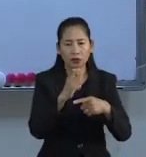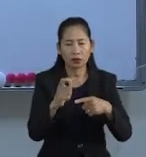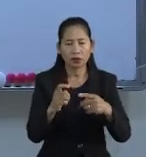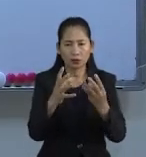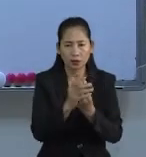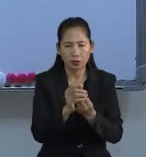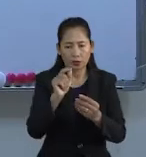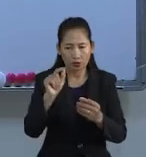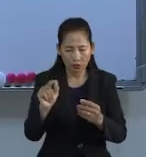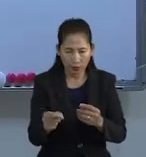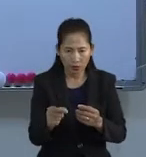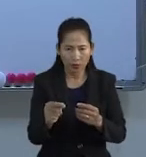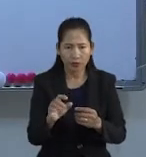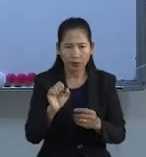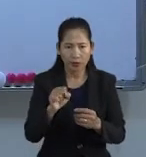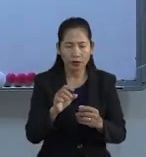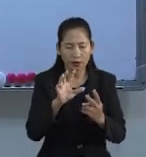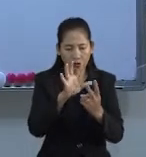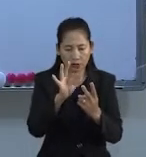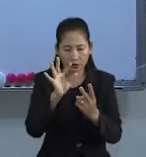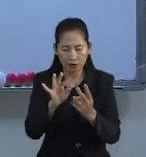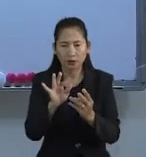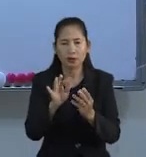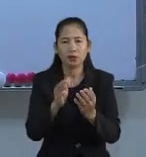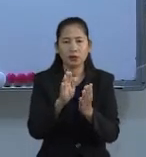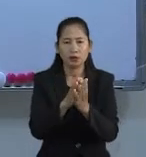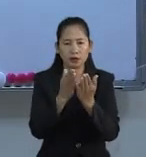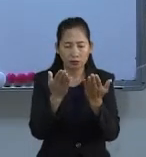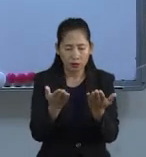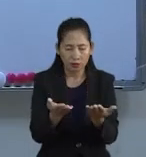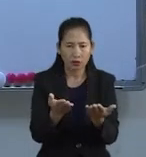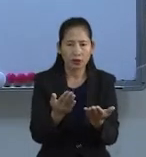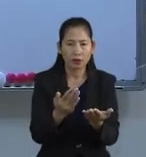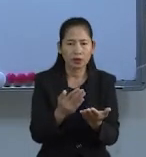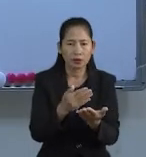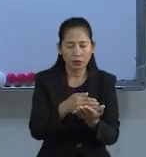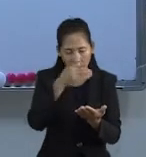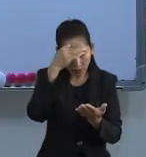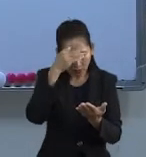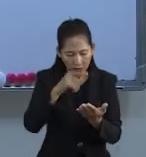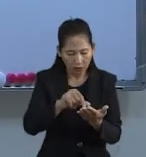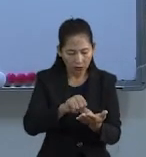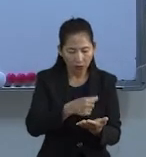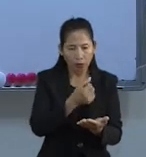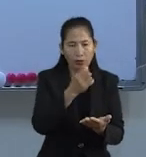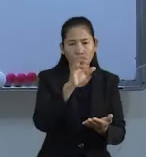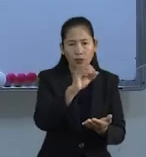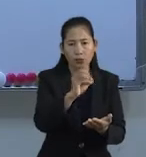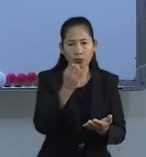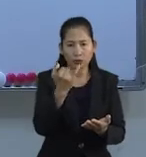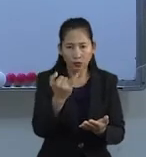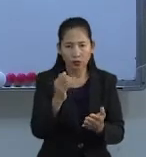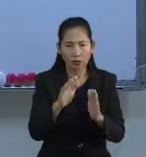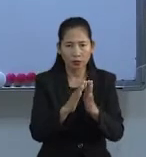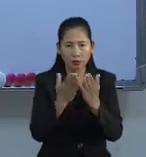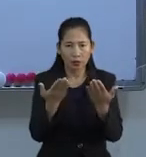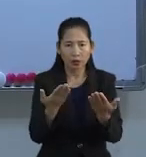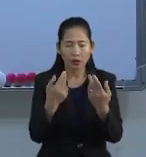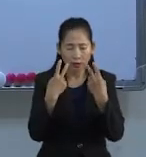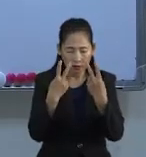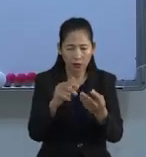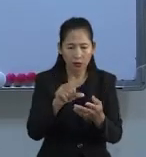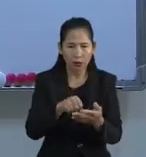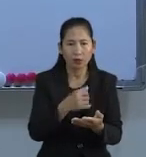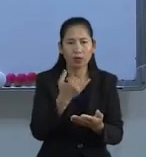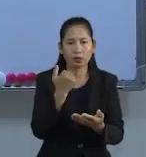tốt sập hiệ và đó xong chênh bí sư phật sa tùng bùa tì bồ mùi bà con bà sư phật tử bùa